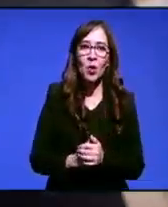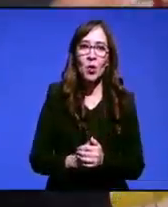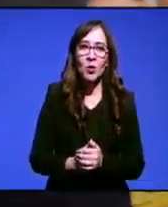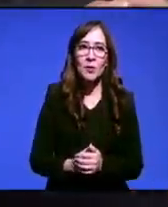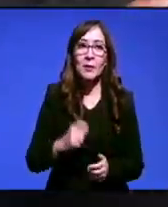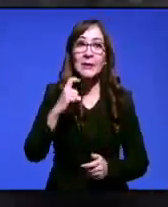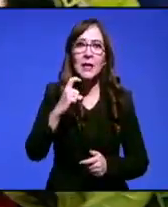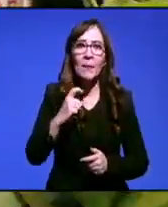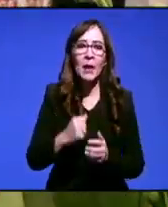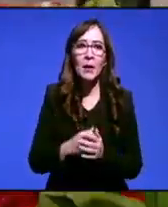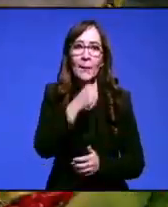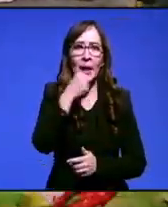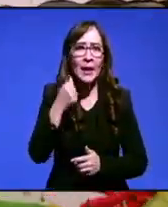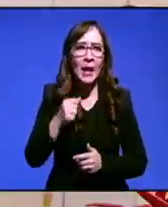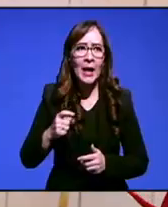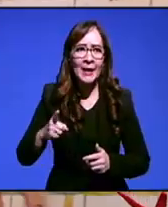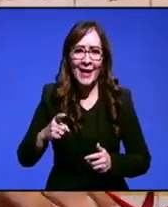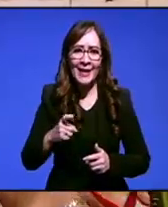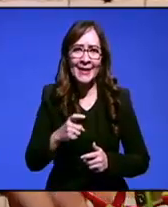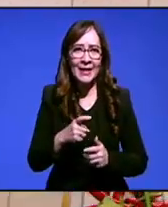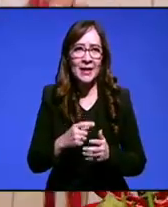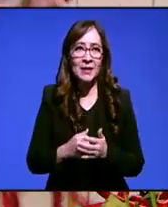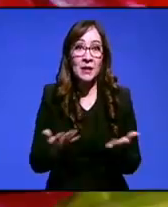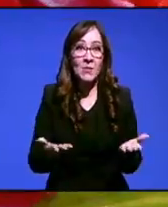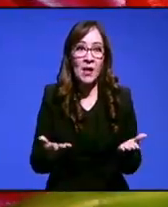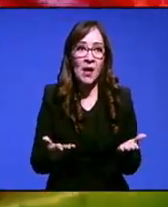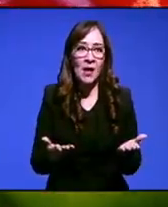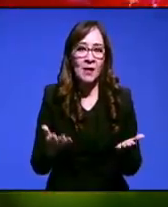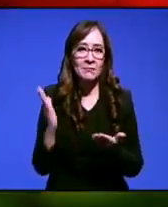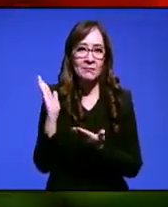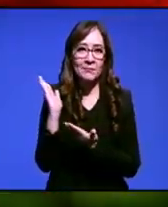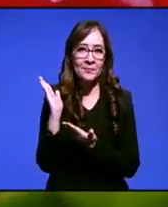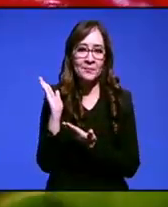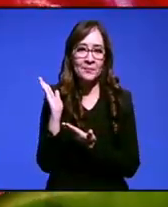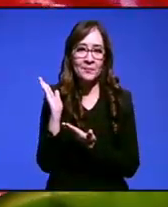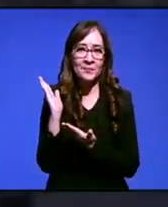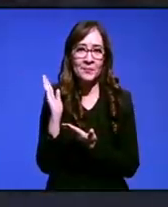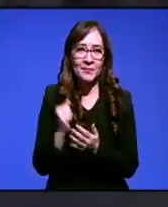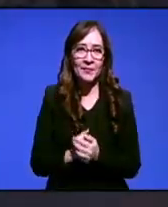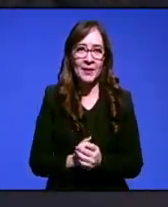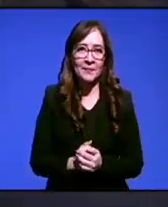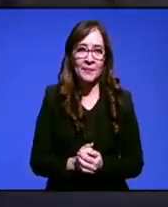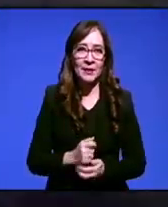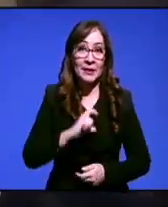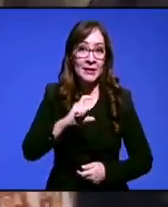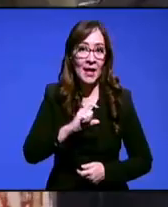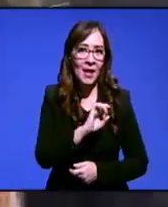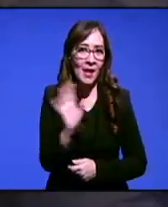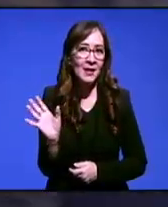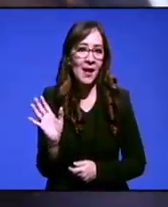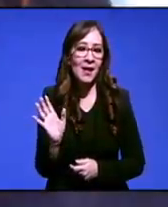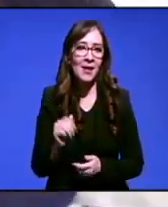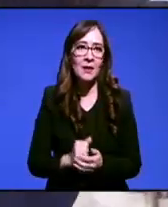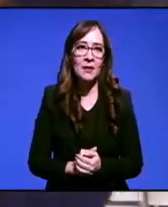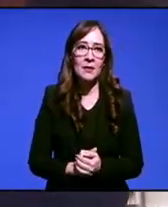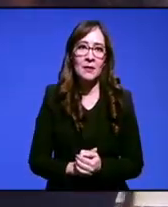Dia lebih bagus kayak gini nih. Warnanya merah ya. Ada lagi nggak tips yang lainnya? Ada. Tips yang lainnya